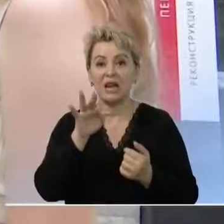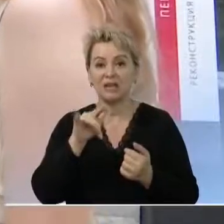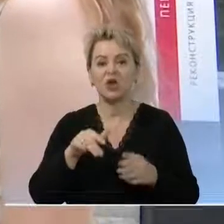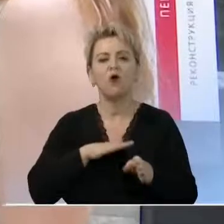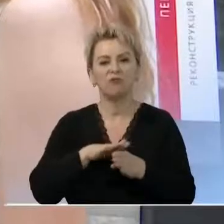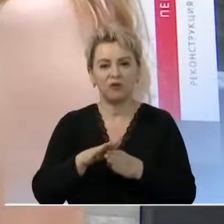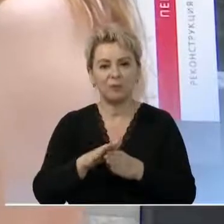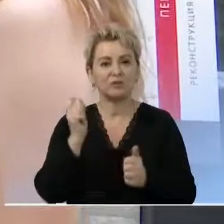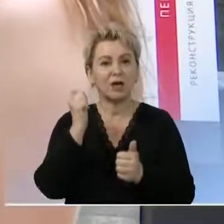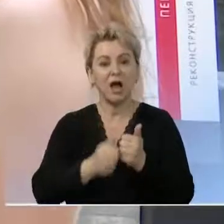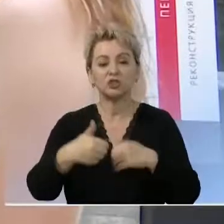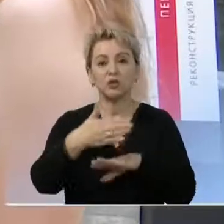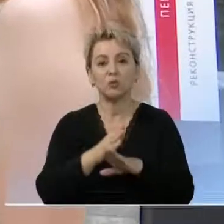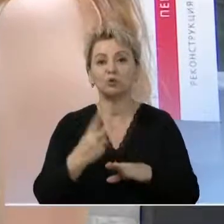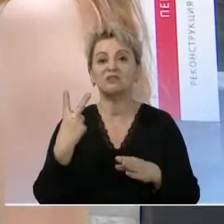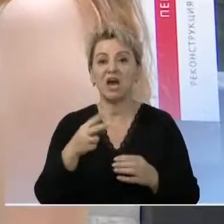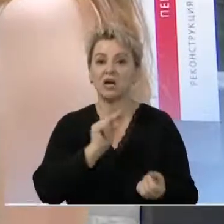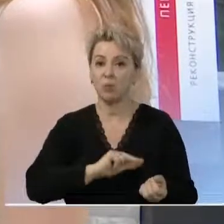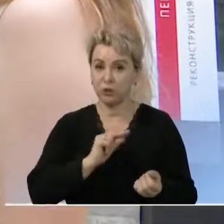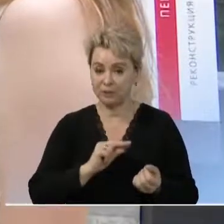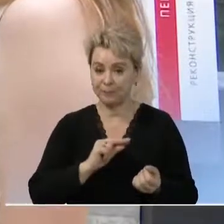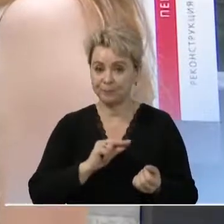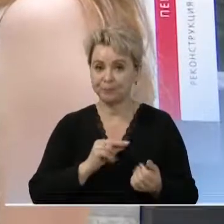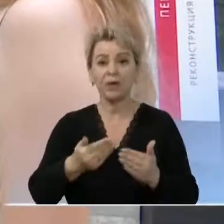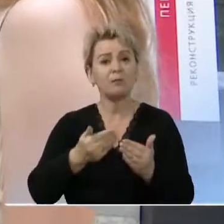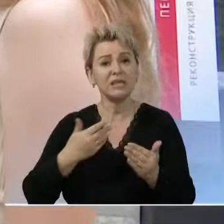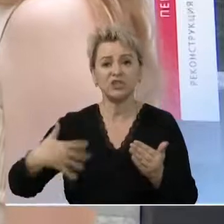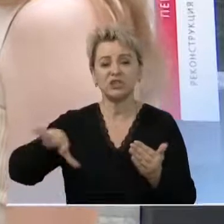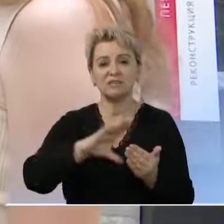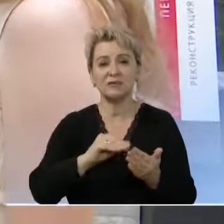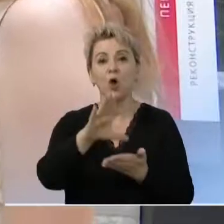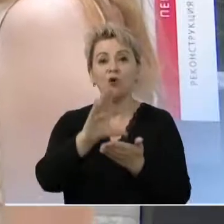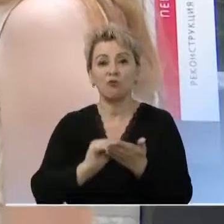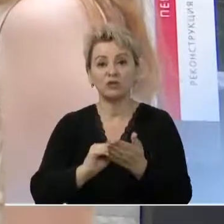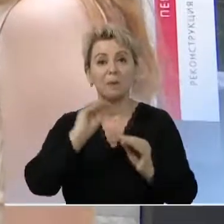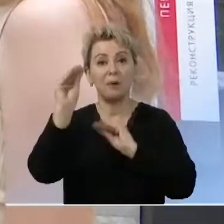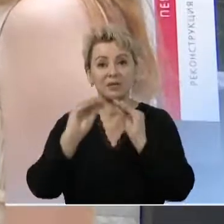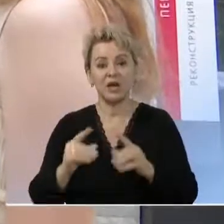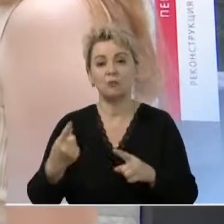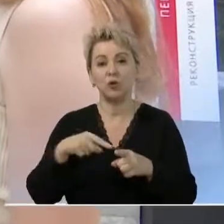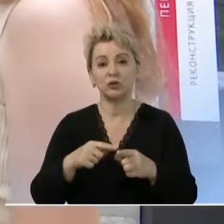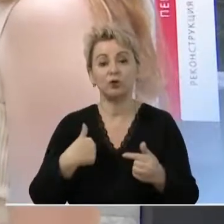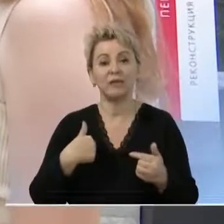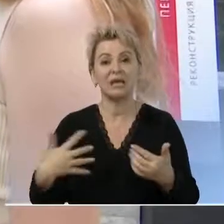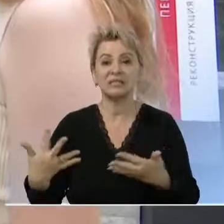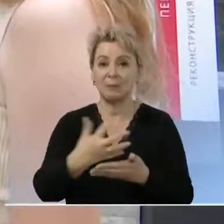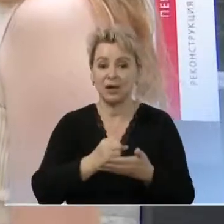Выполнила по каждому из участков 2 работы. Прежде всего, фотопанораму, которую я